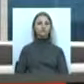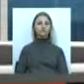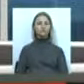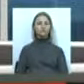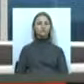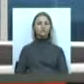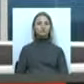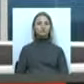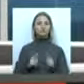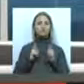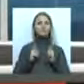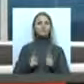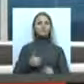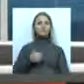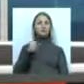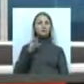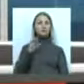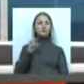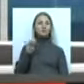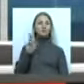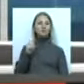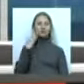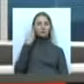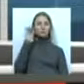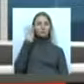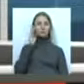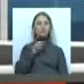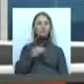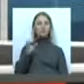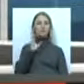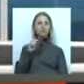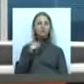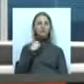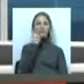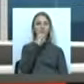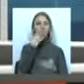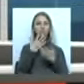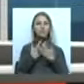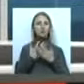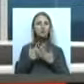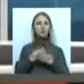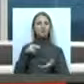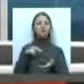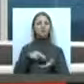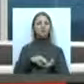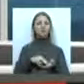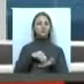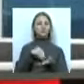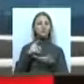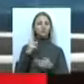Ақмола облыстық статистика департаментінің ресми мәліметтеріне сәйкес, ағымдағы жылдың қыркүйек айында тұтынушылық бағалардың